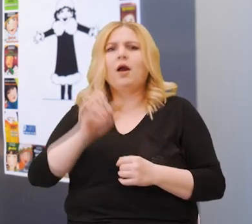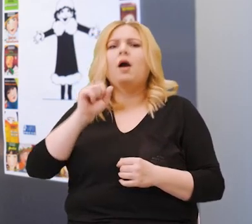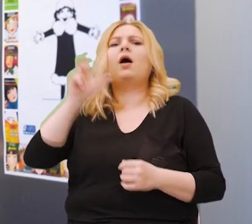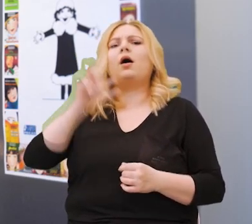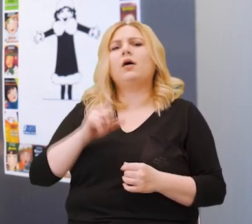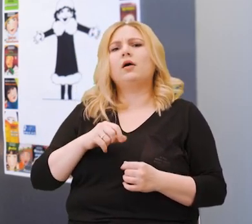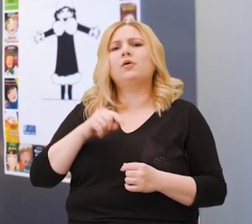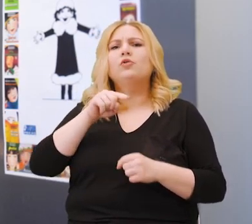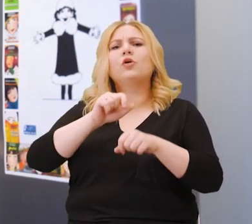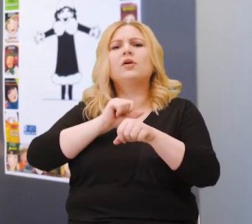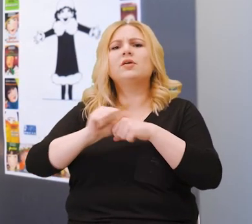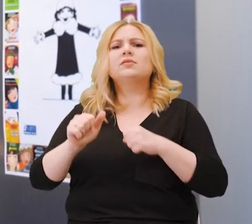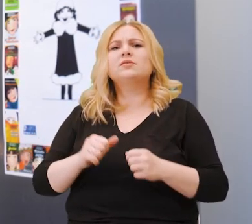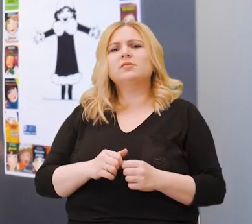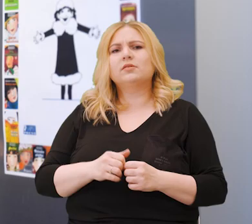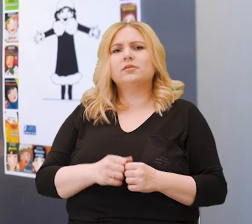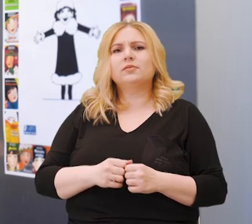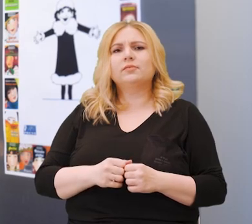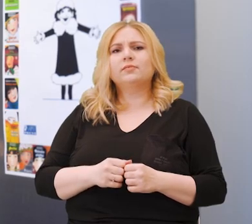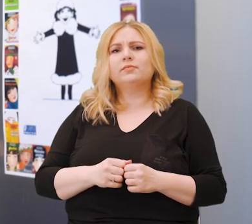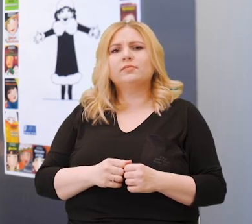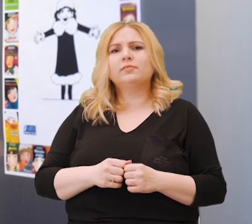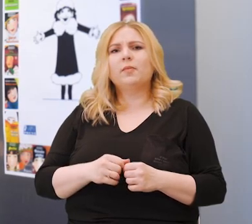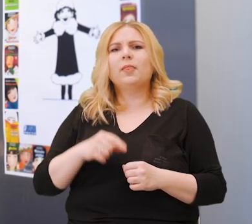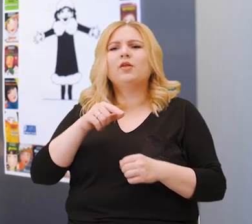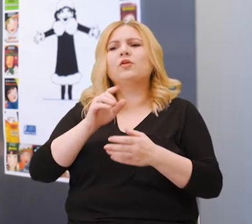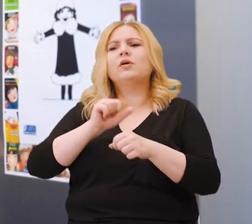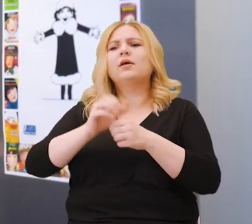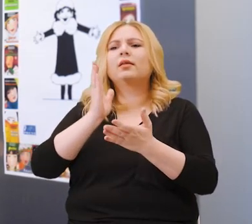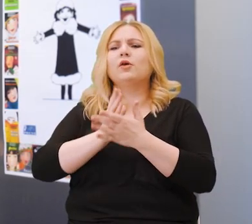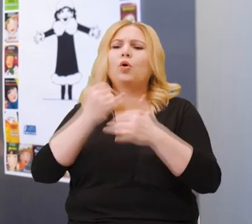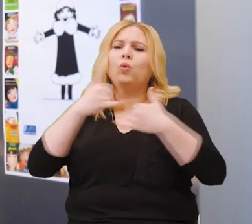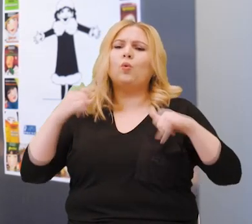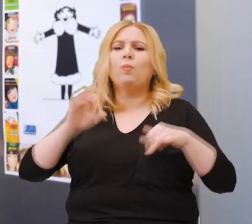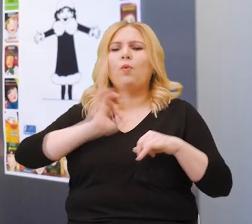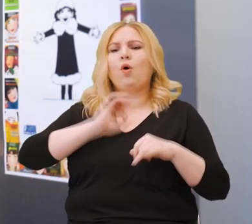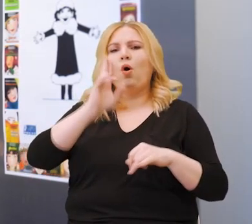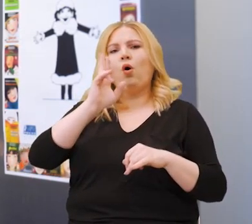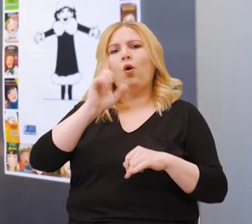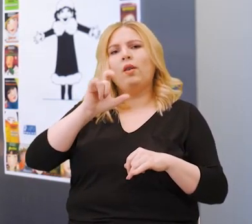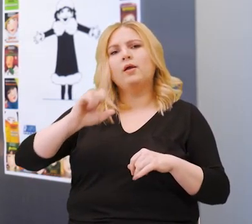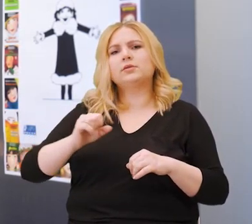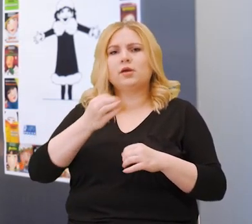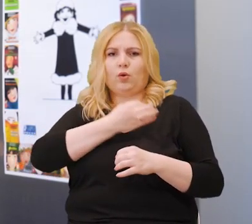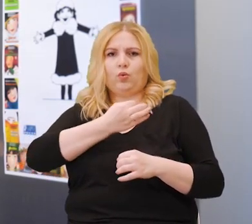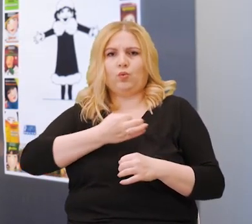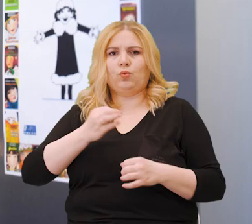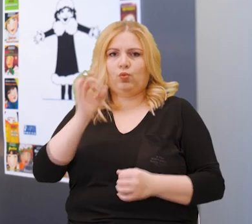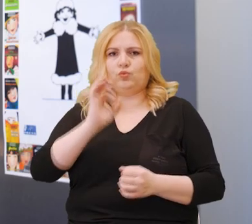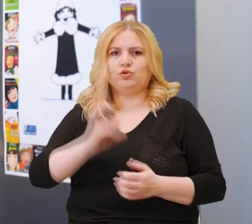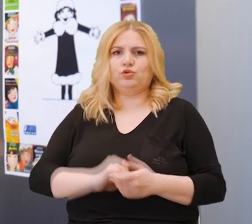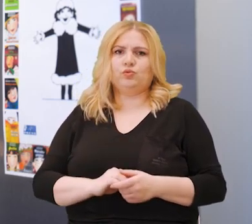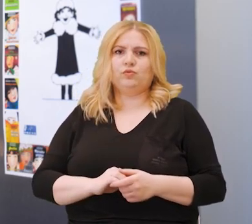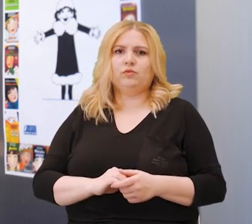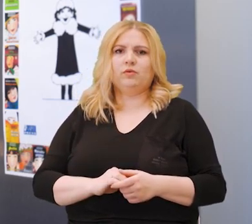piersi? Ach, odparł Bernard niedbale, lecz z utajoną dumą. To tylko kolekcja guzików. Przyznam ci